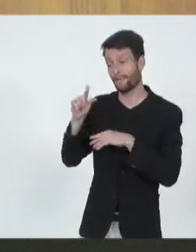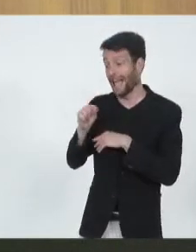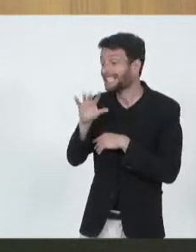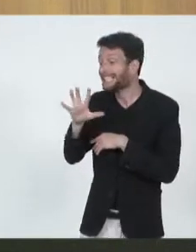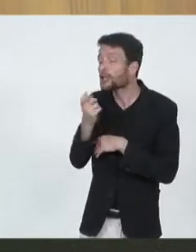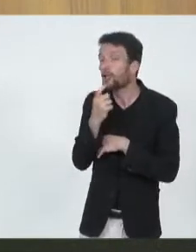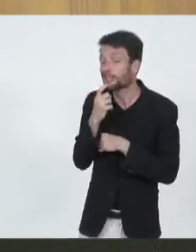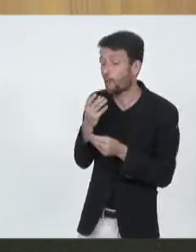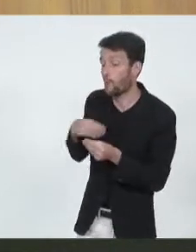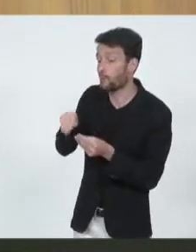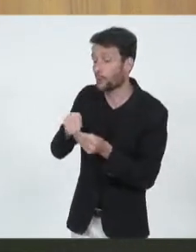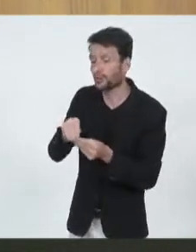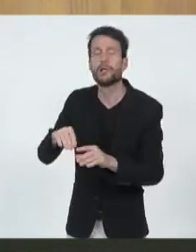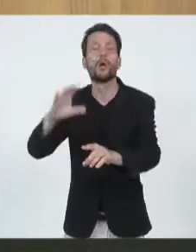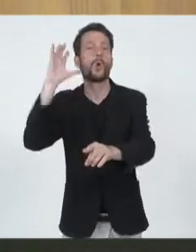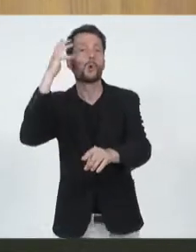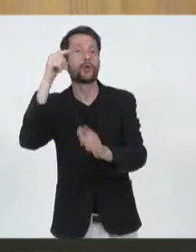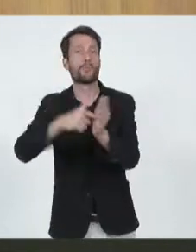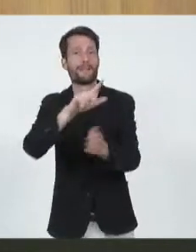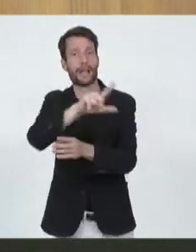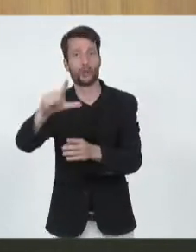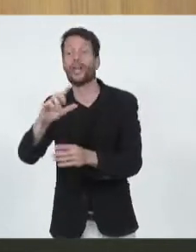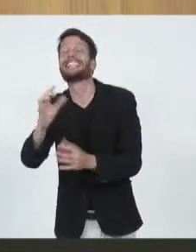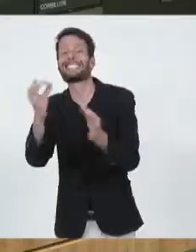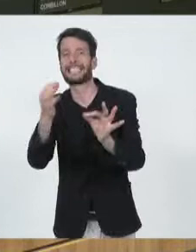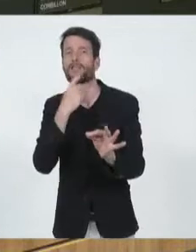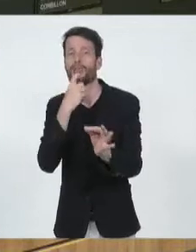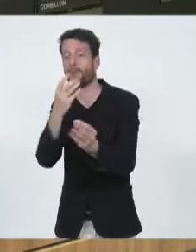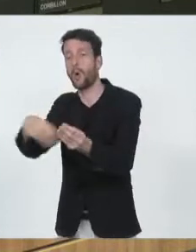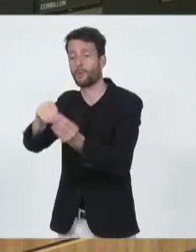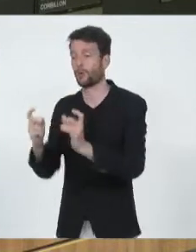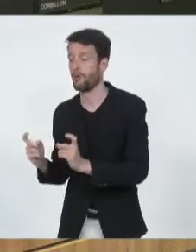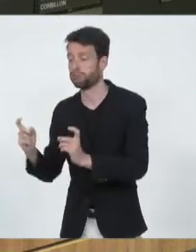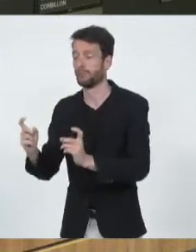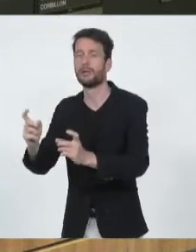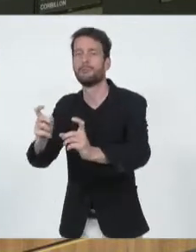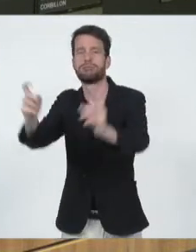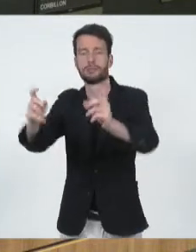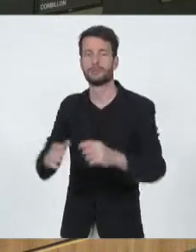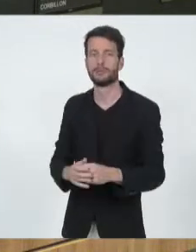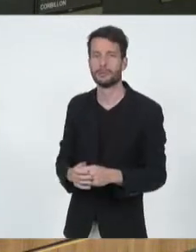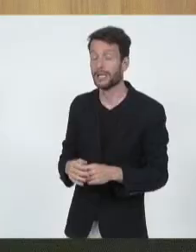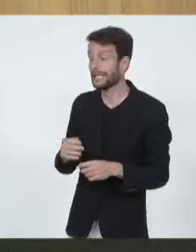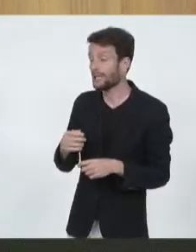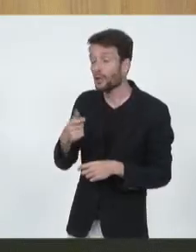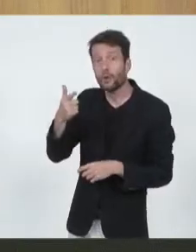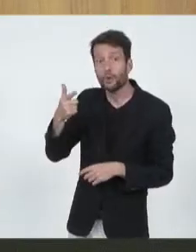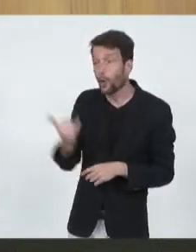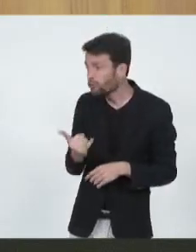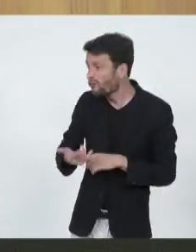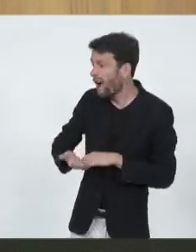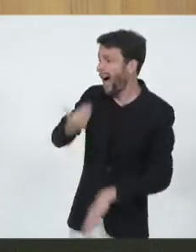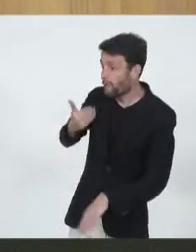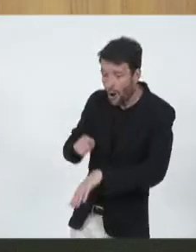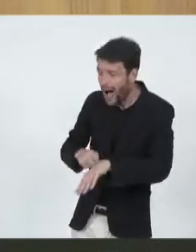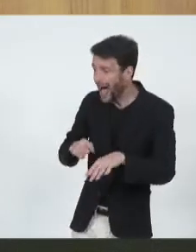août 2022, il y aurait 10 centimes d'augmentation. Comment voulez-vous qu'un 16 juin à 22h50, je modifie une